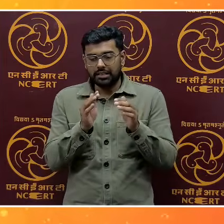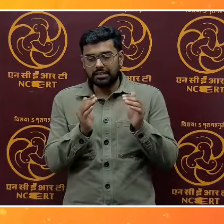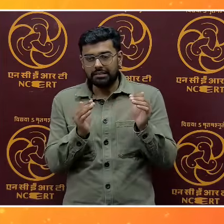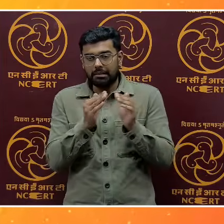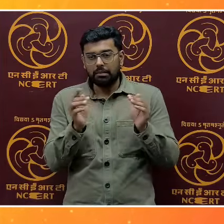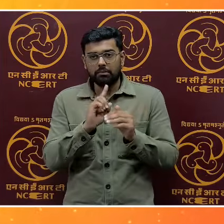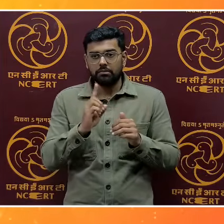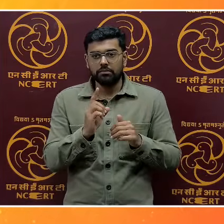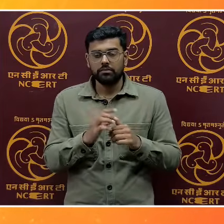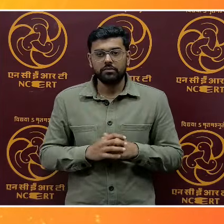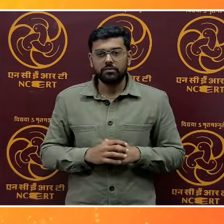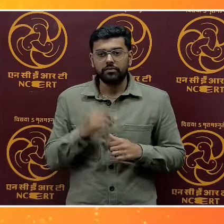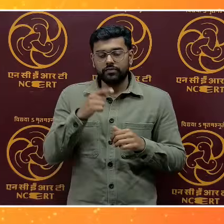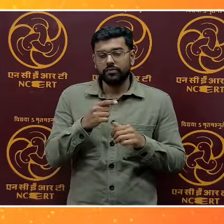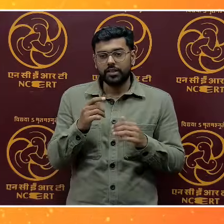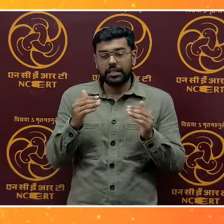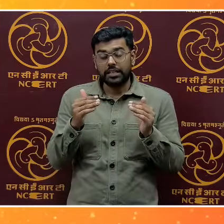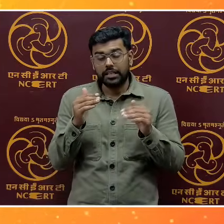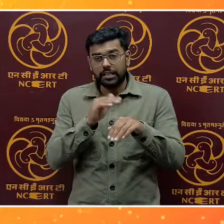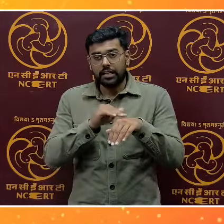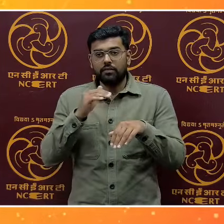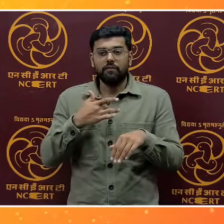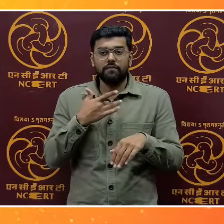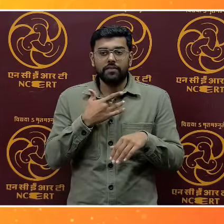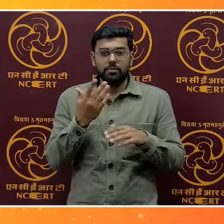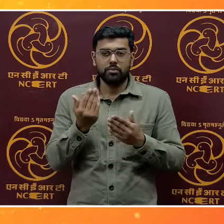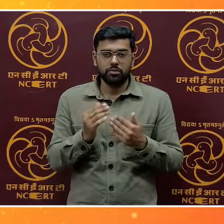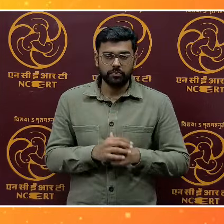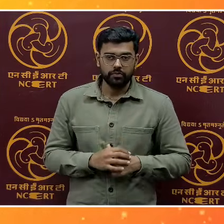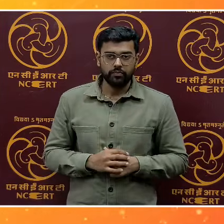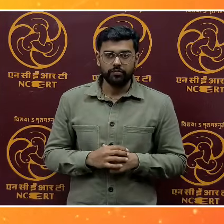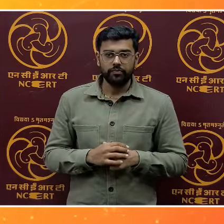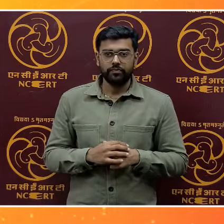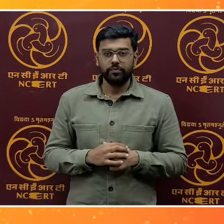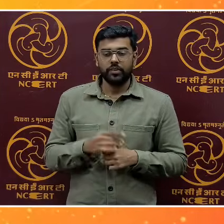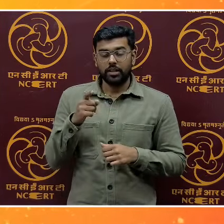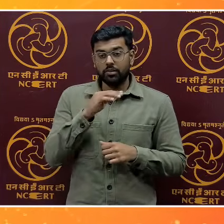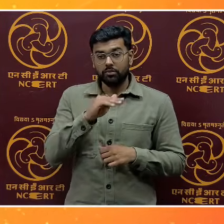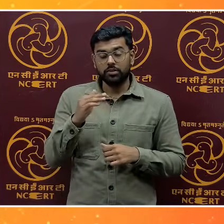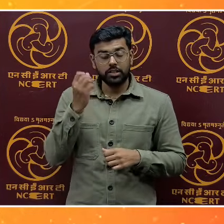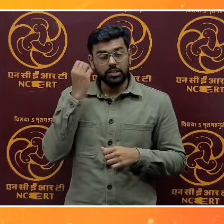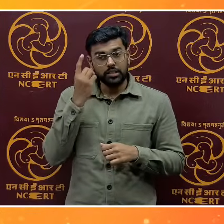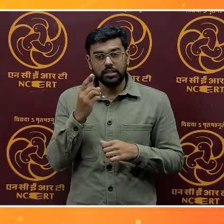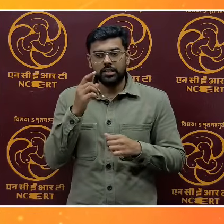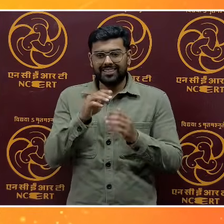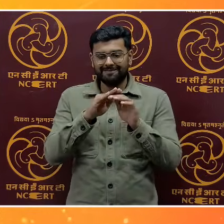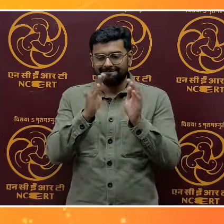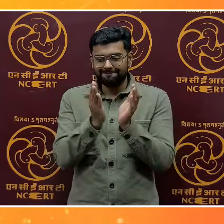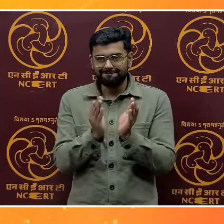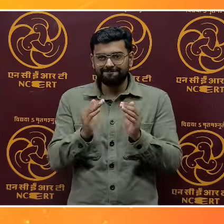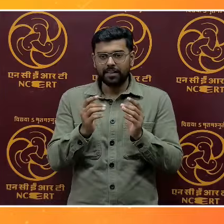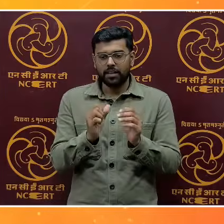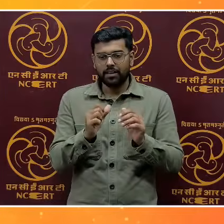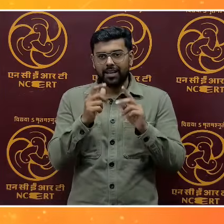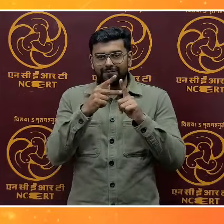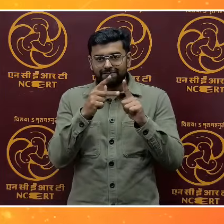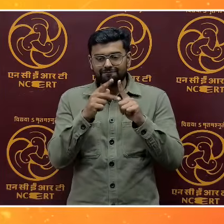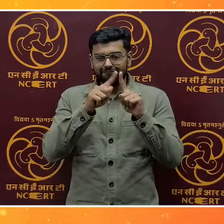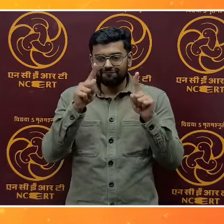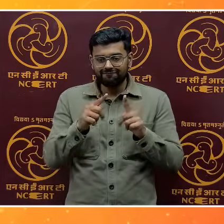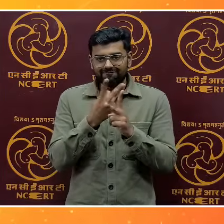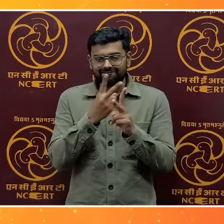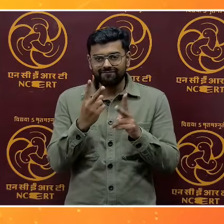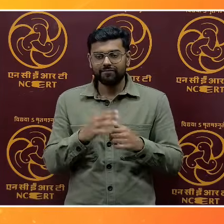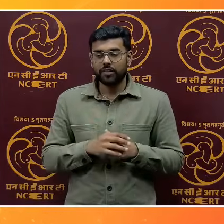should be able to touch and feel. है ना? They must be able to understand the shape of that object. Okay. Okay. And